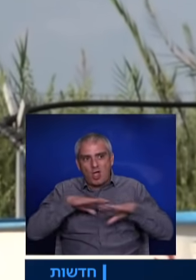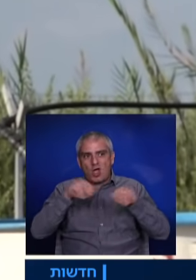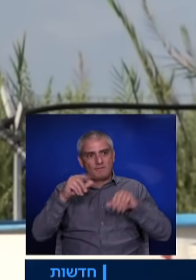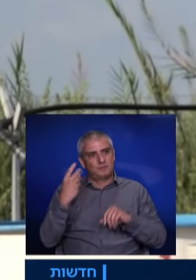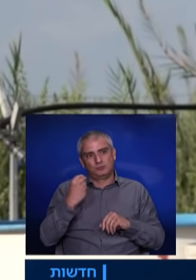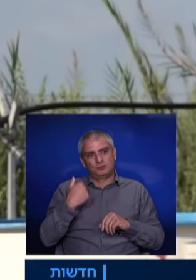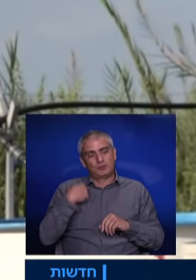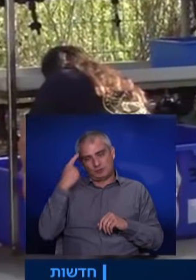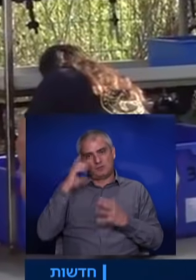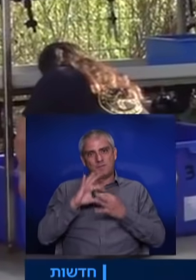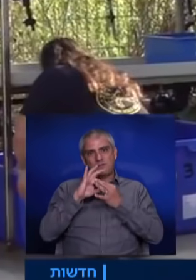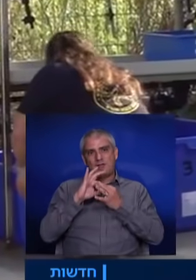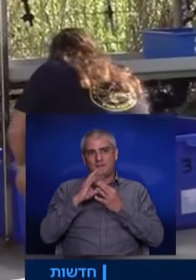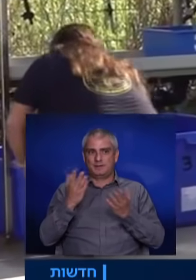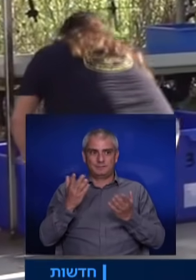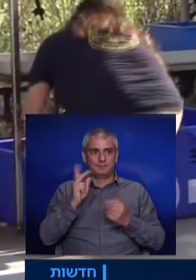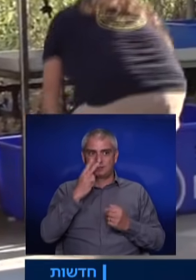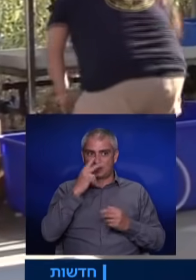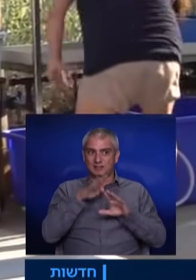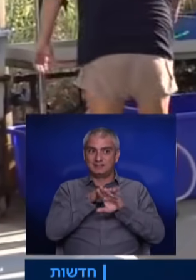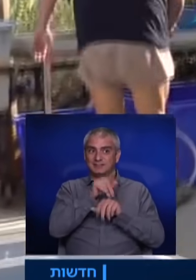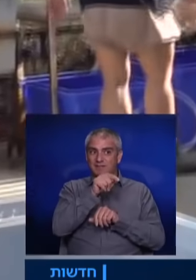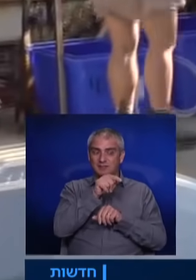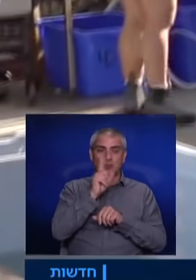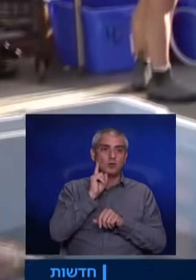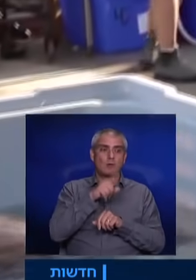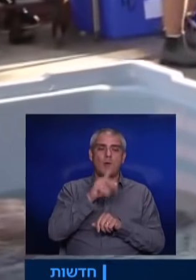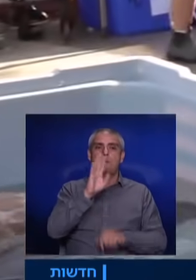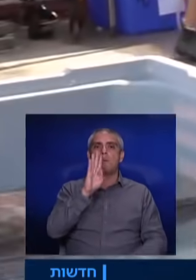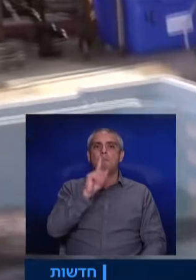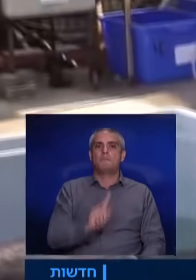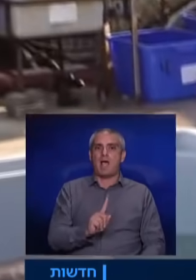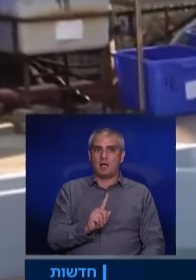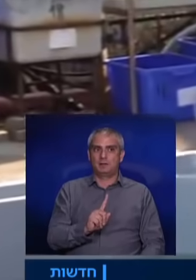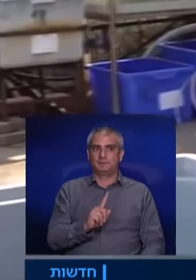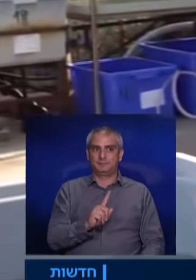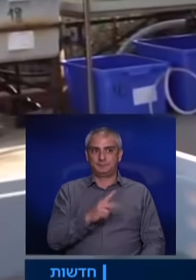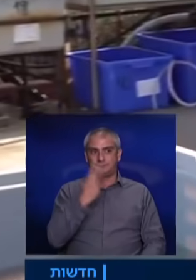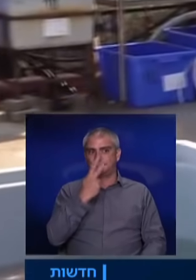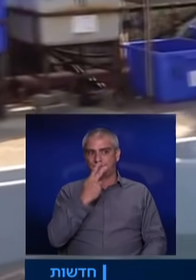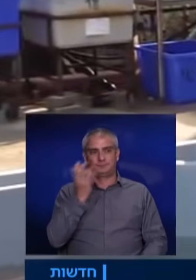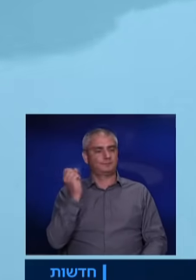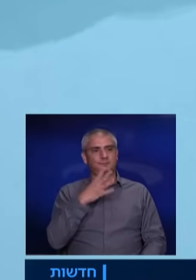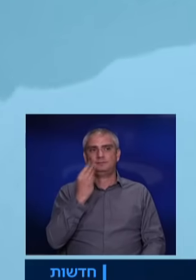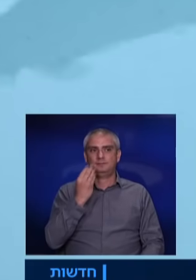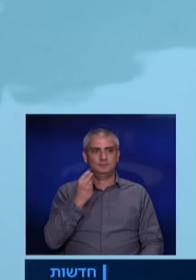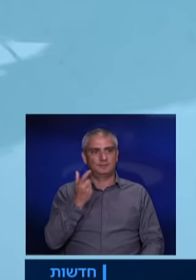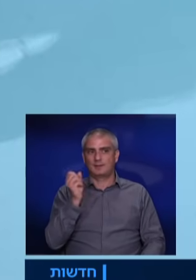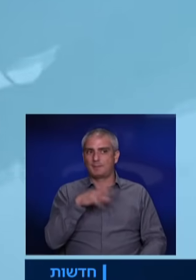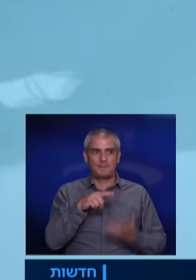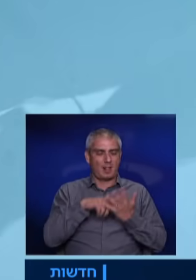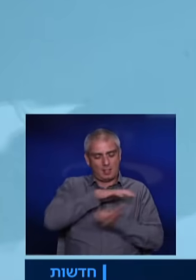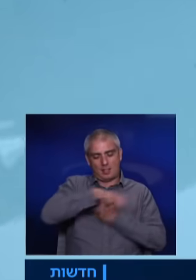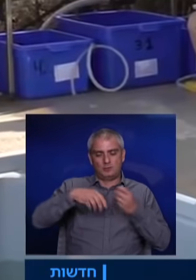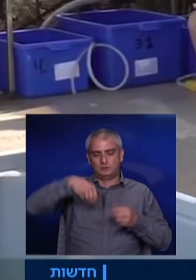שנורא, אני חושב, מחבר אותך. אתה יכול לראות פה את הצב הזה, שקוראים לו ברק, וכמוהו מגיעים המון. הם מגיעים כי הם מסתבכים